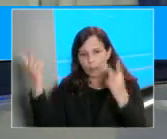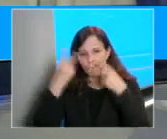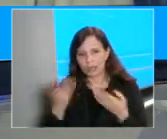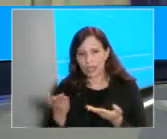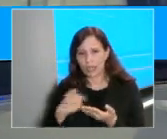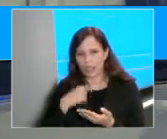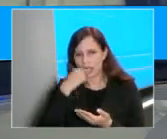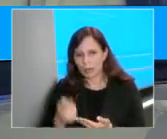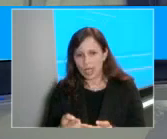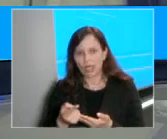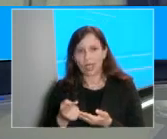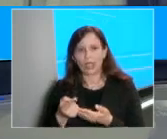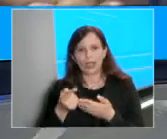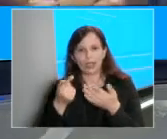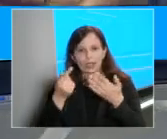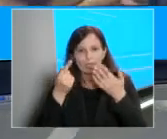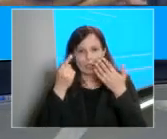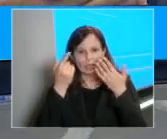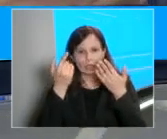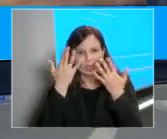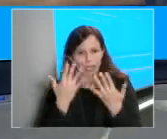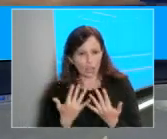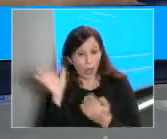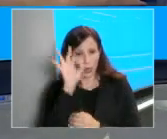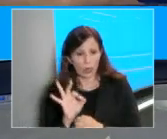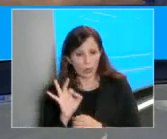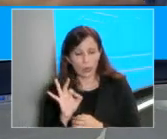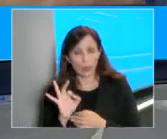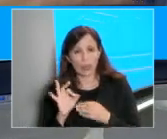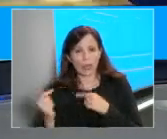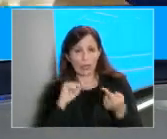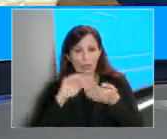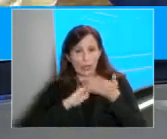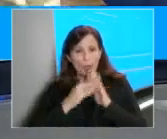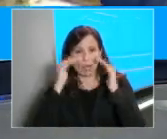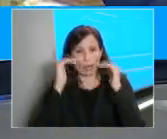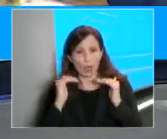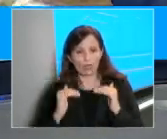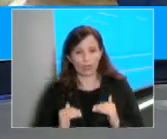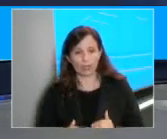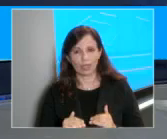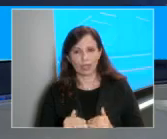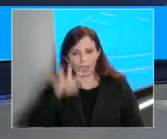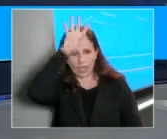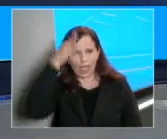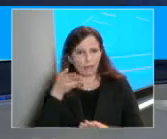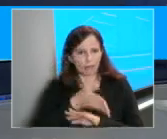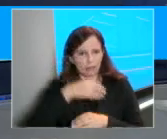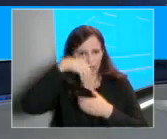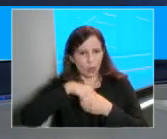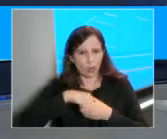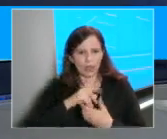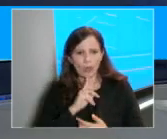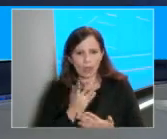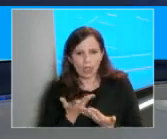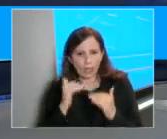שאמרתי. ההסתברות למלחמה כוללת עם מדינות ערב כפי שהיה ב-73, הולכת ופוחתת. איראן בתוך סוריה, איך האפשרות